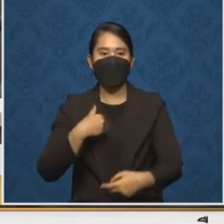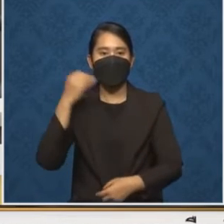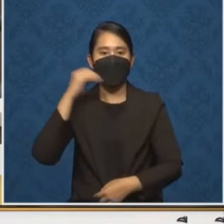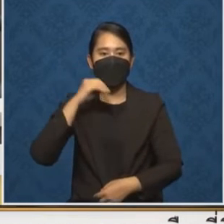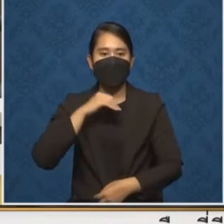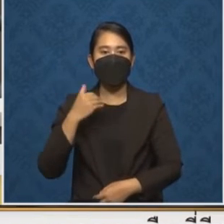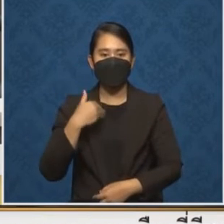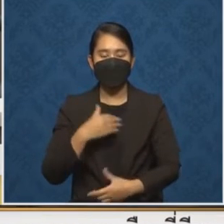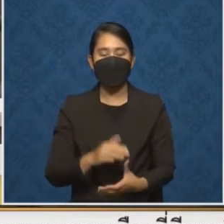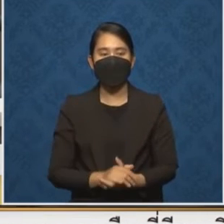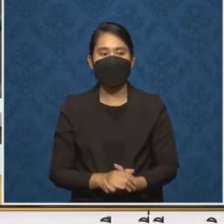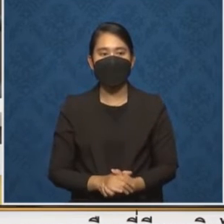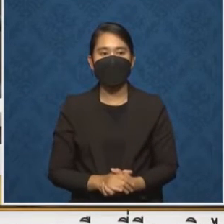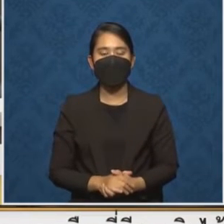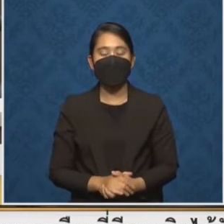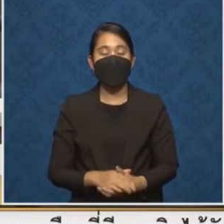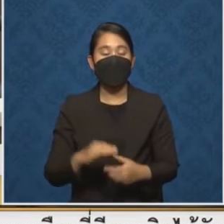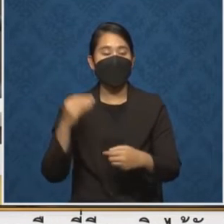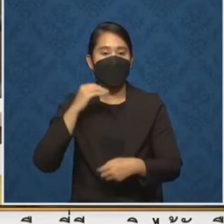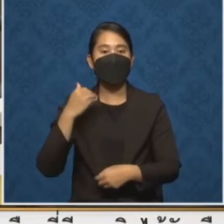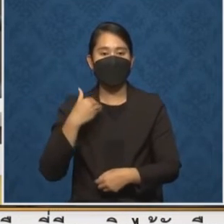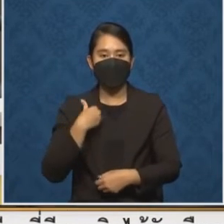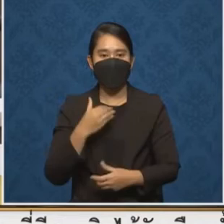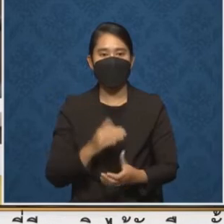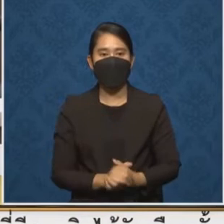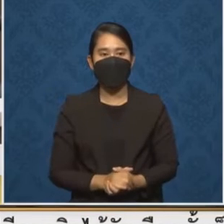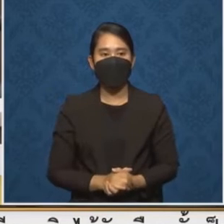ลายครั้ง หลายกรณีมาก หลายคดีที่เกิดขึ้น